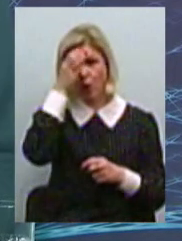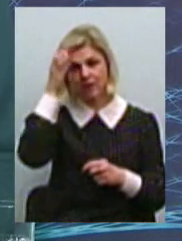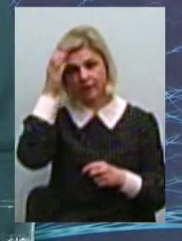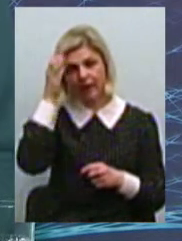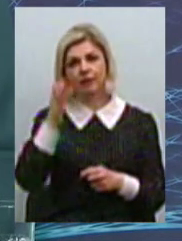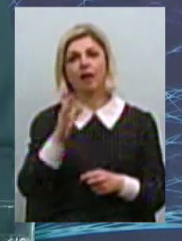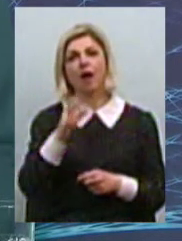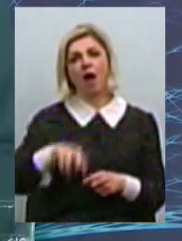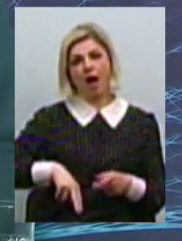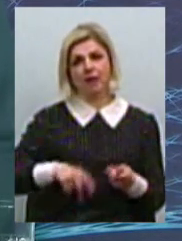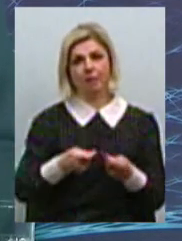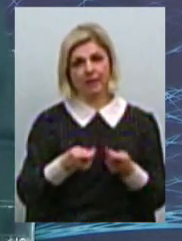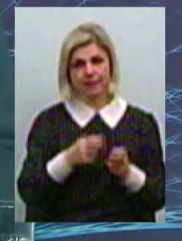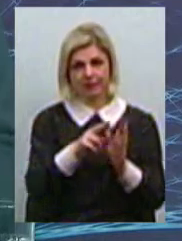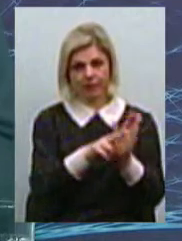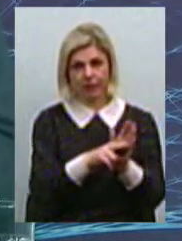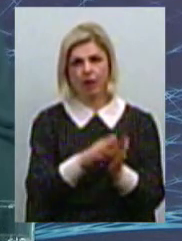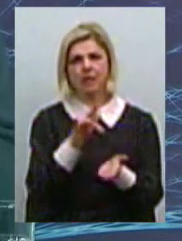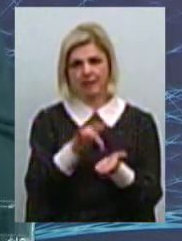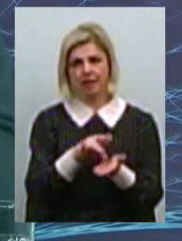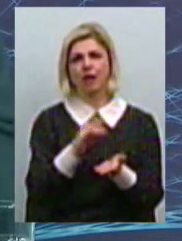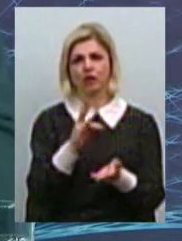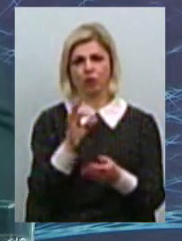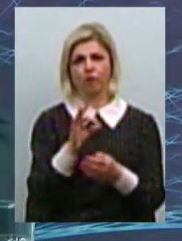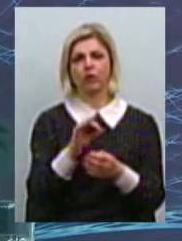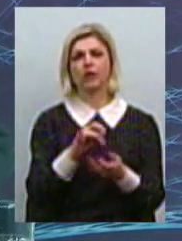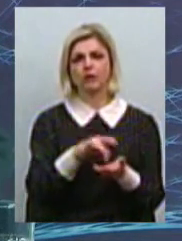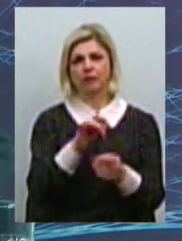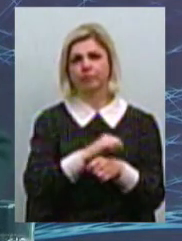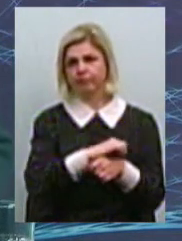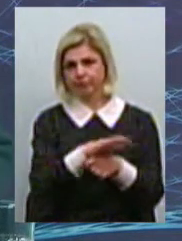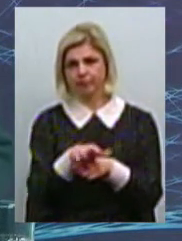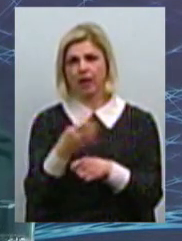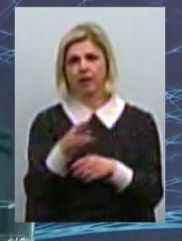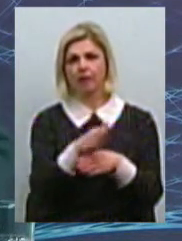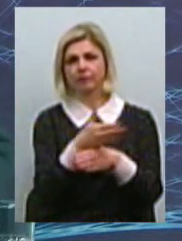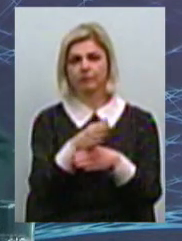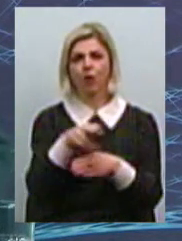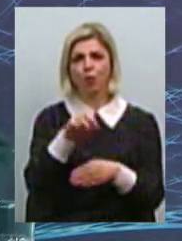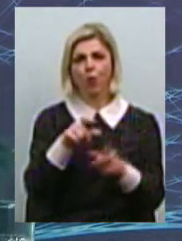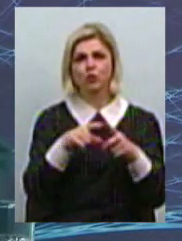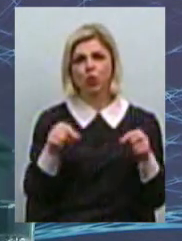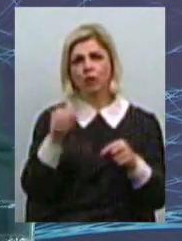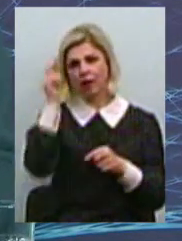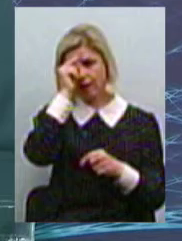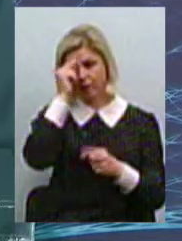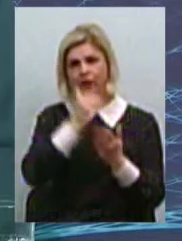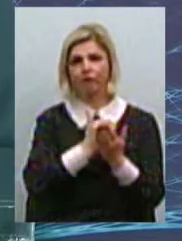науки облдержадміністрації. Ми централізовано передаємо для розповсюдження по навчальним закладам,